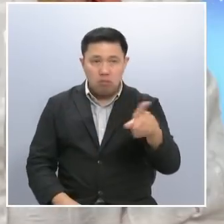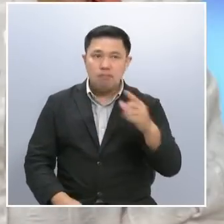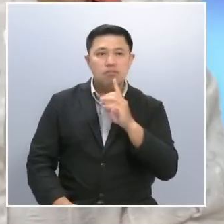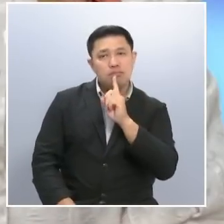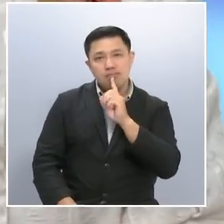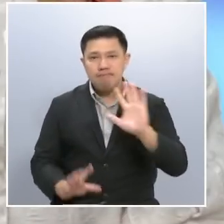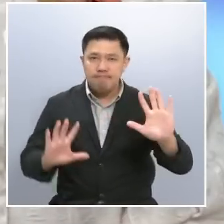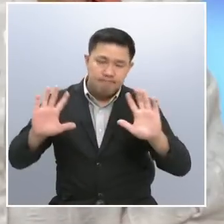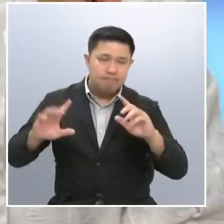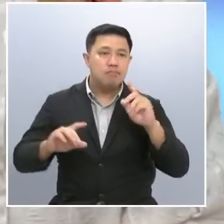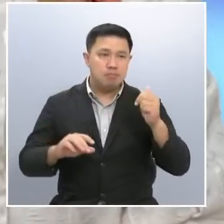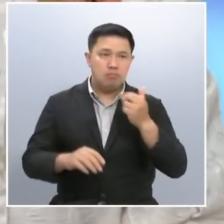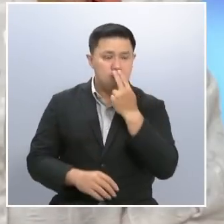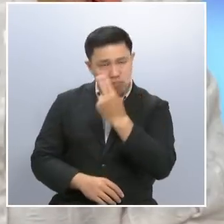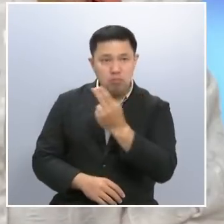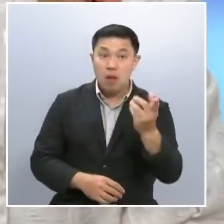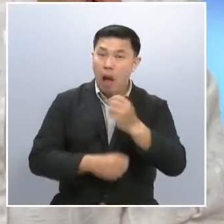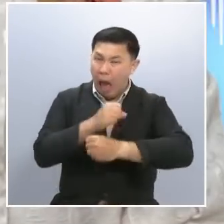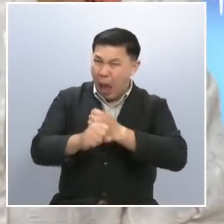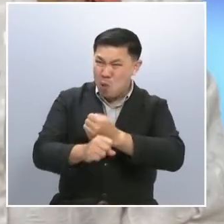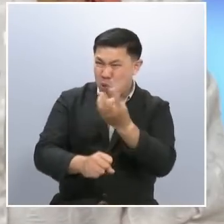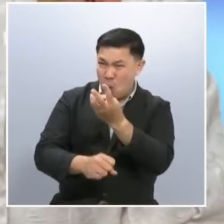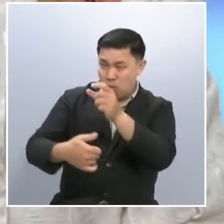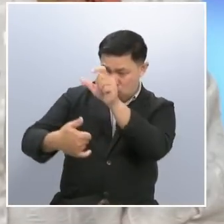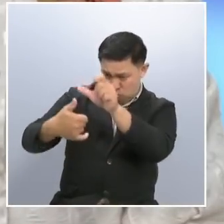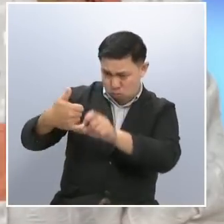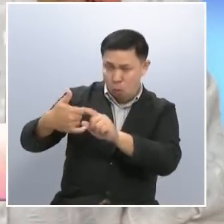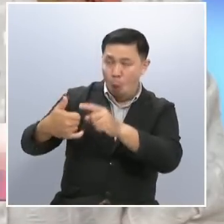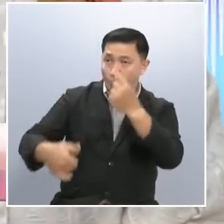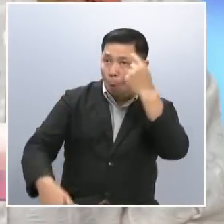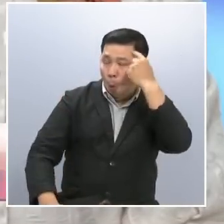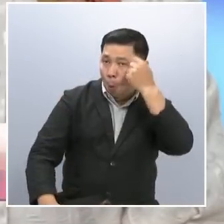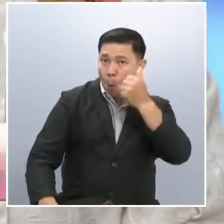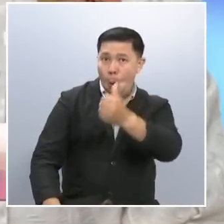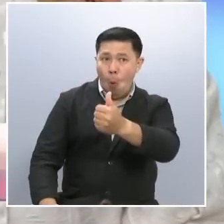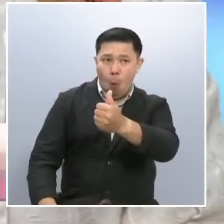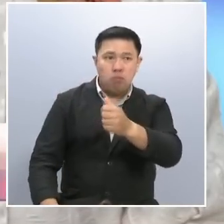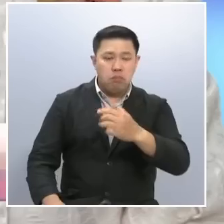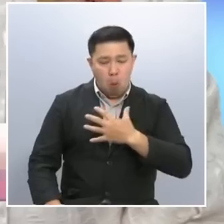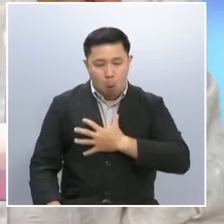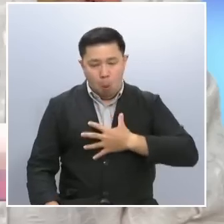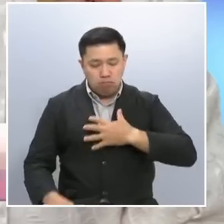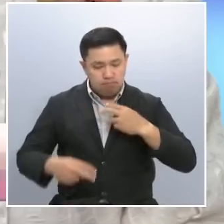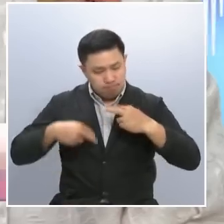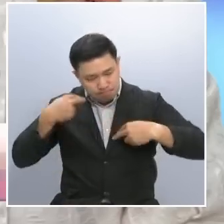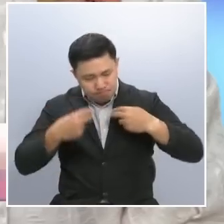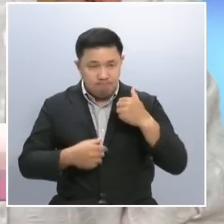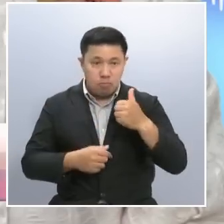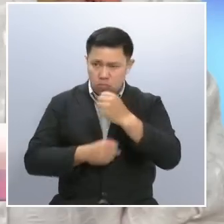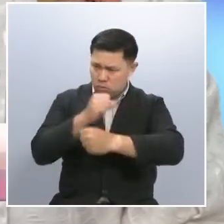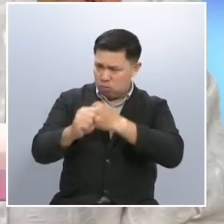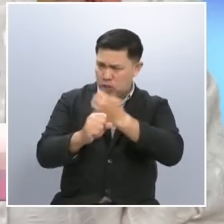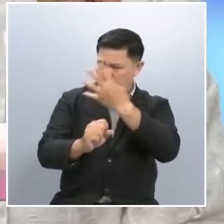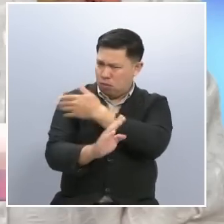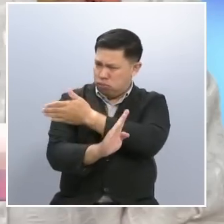เราได้เห็นคนที่อายุน้อยแต่ว่ามีวุฒิภาวะสูงอย่างคุณพิธาเนี่ยมาโดยตลอด 4ปีจน